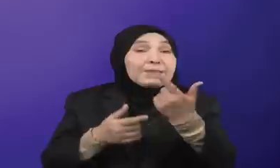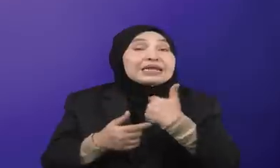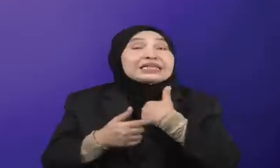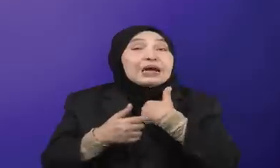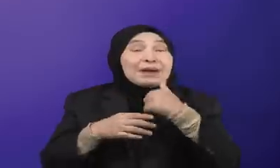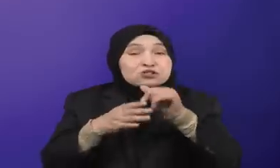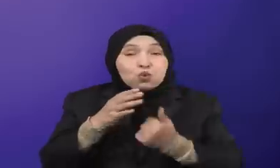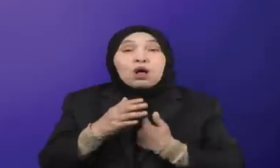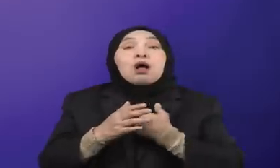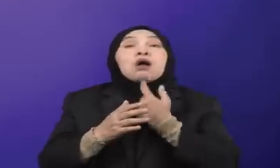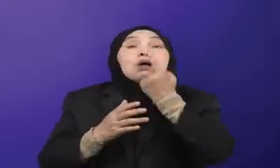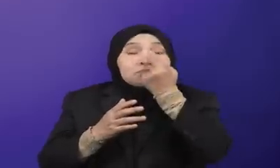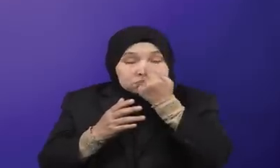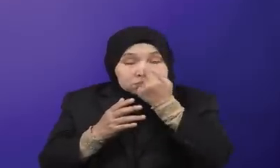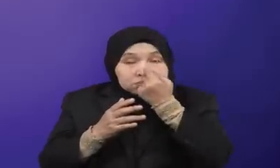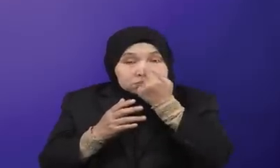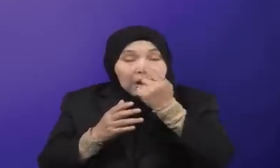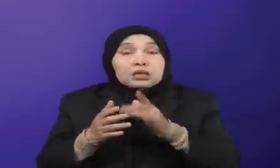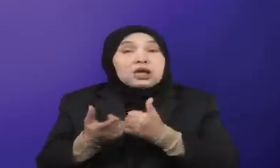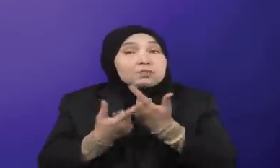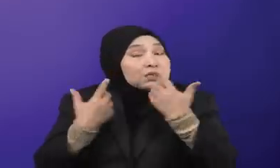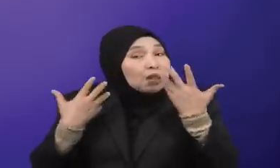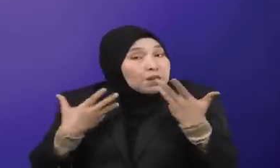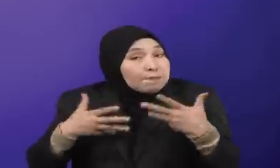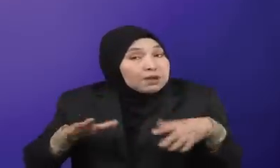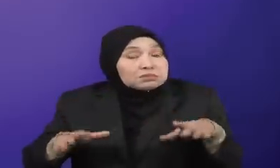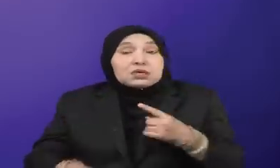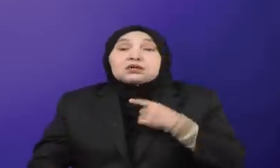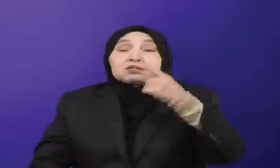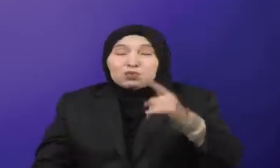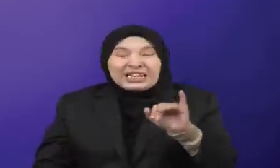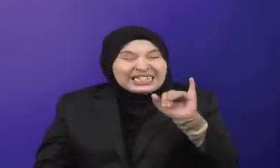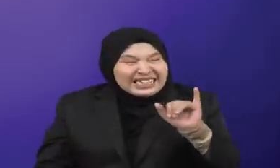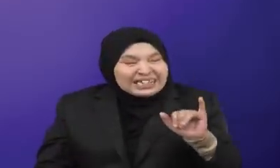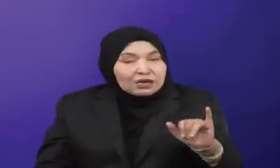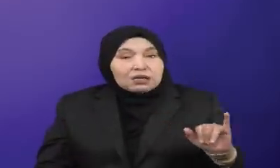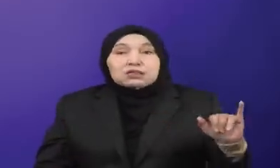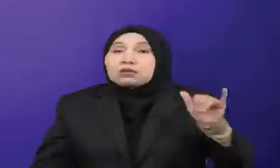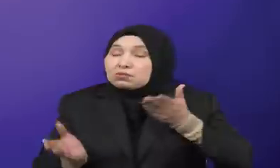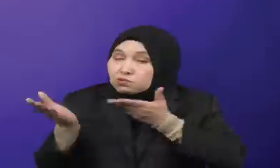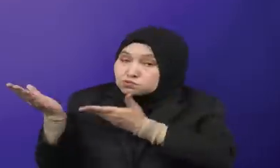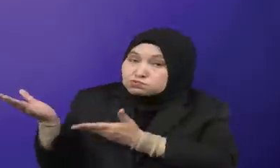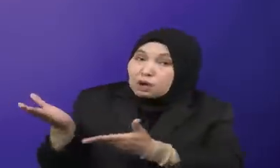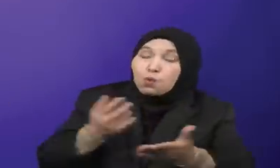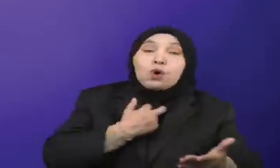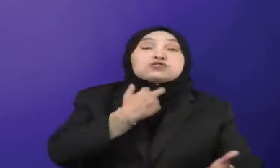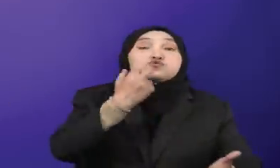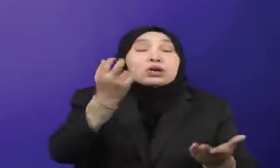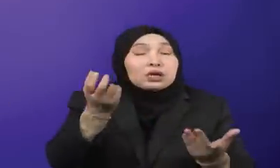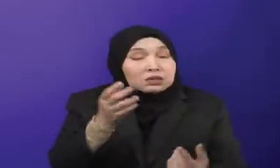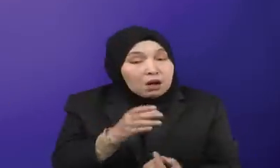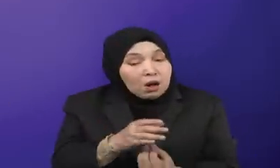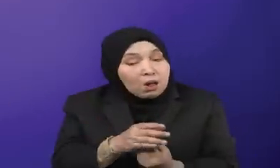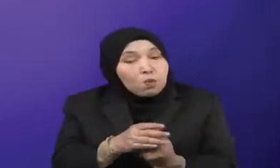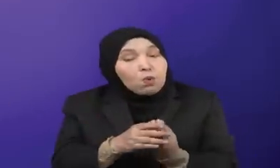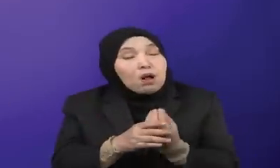terus daripada kita lepas saja kita menyebut itu kita kena bawa suara kita keluar dengan